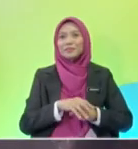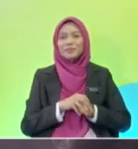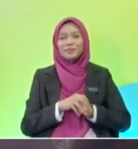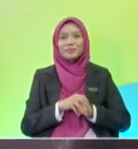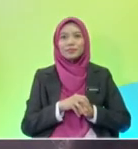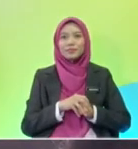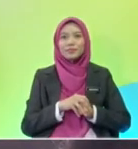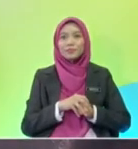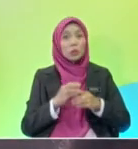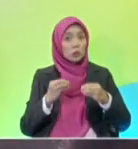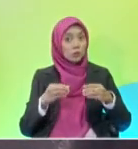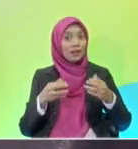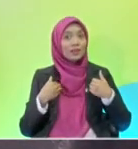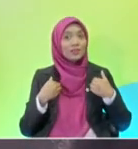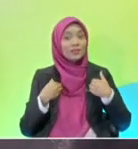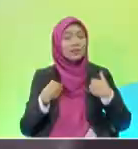masing-masing